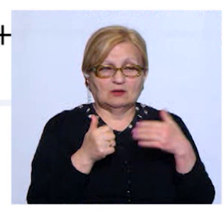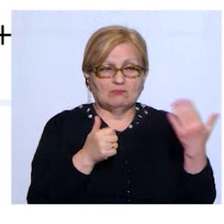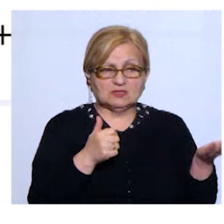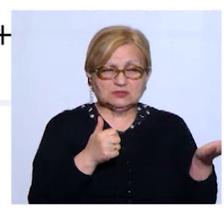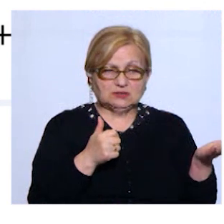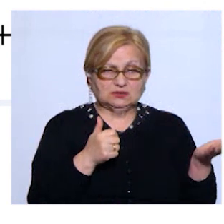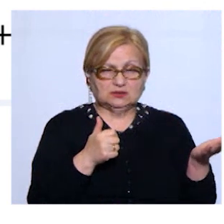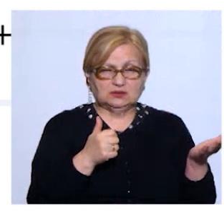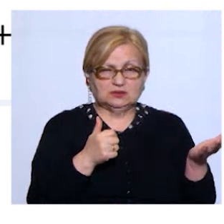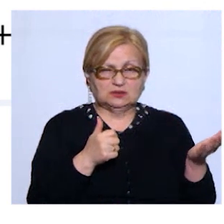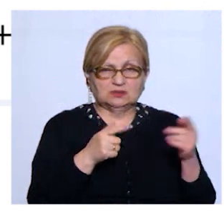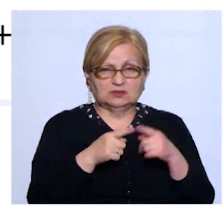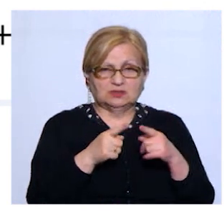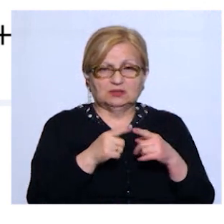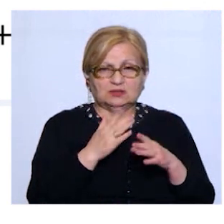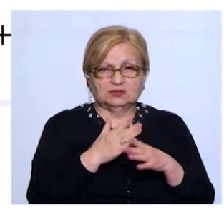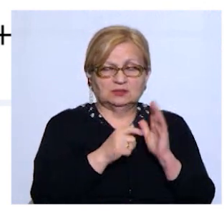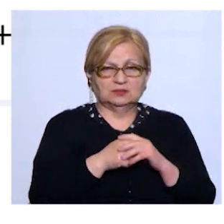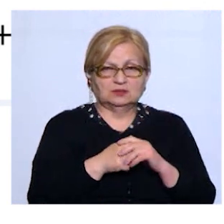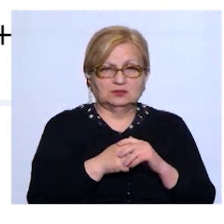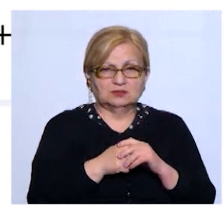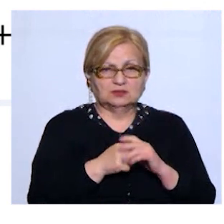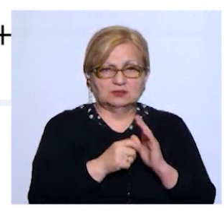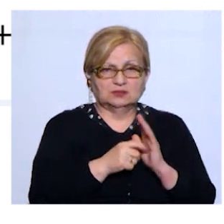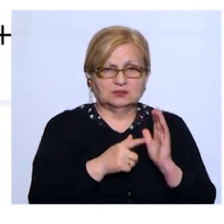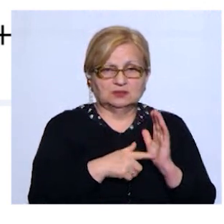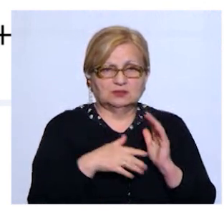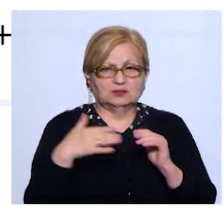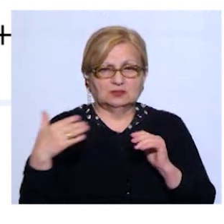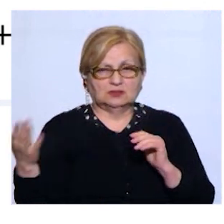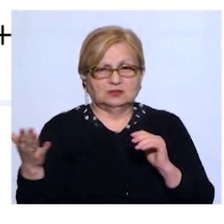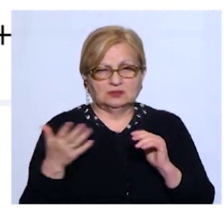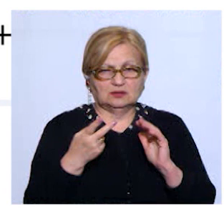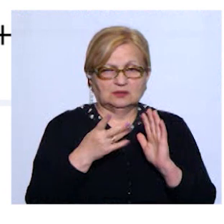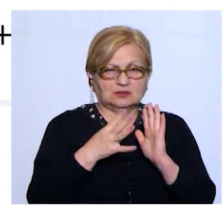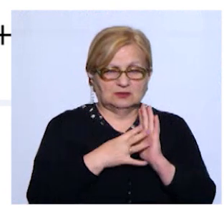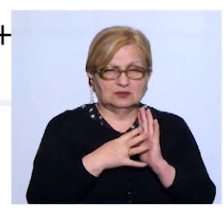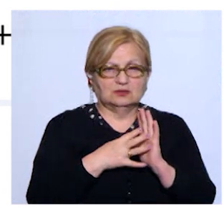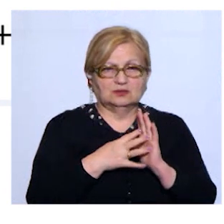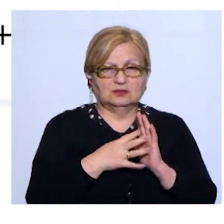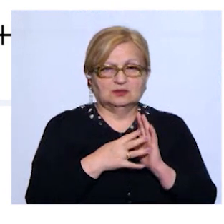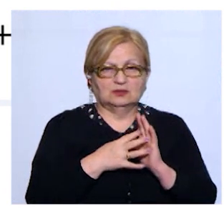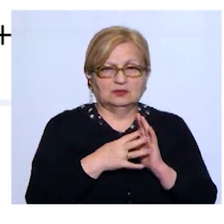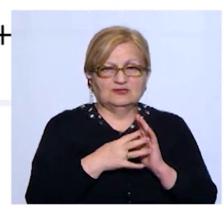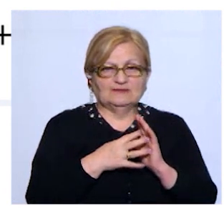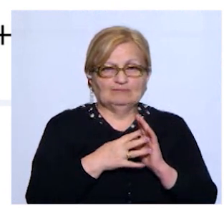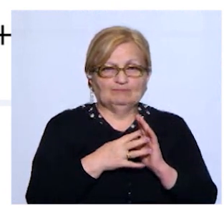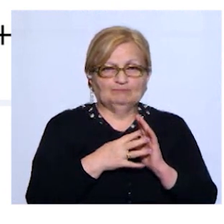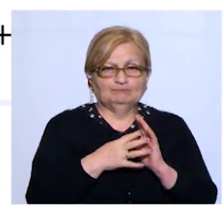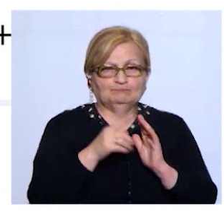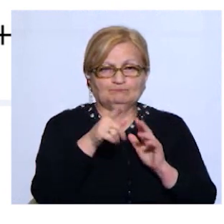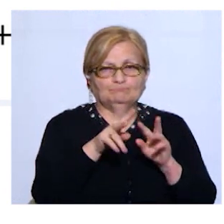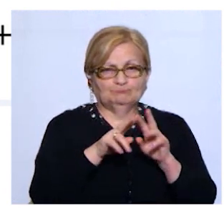მარცხენა კუთხეში მაქვს 17, მარჯვენა კუთხეში გვაქვს 29, მე აი ეს